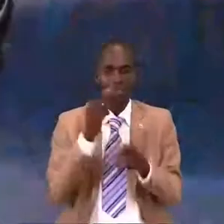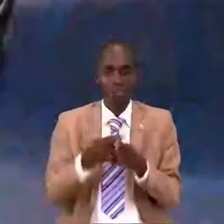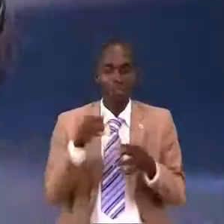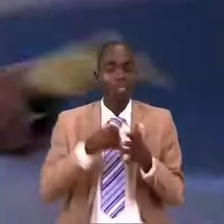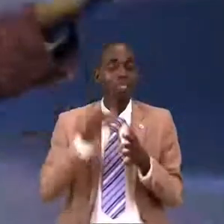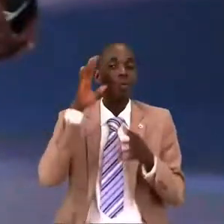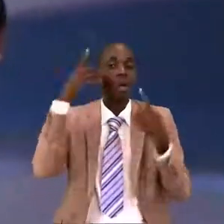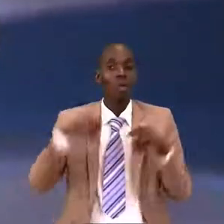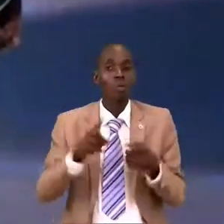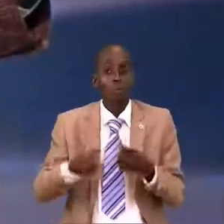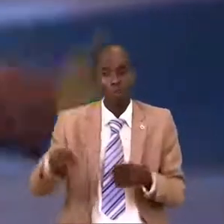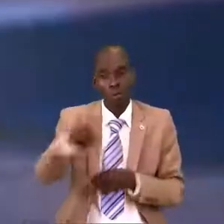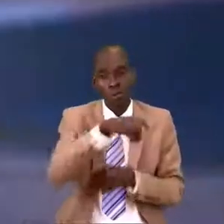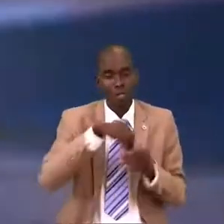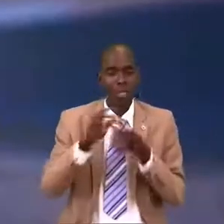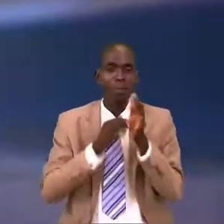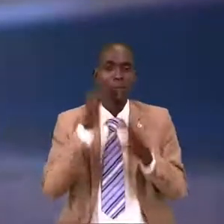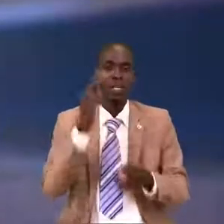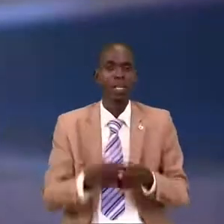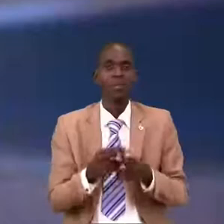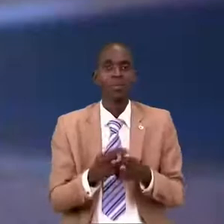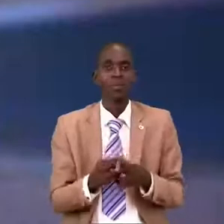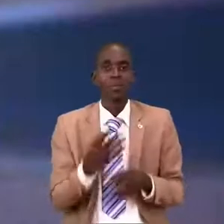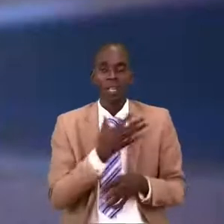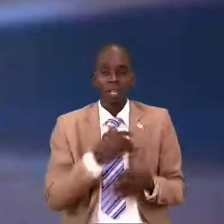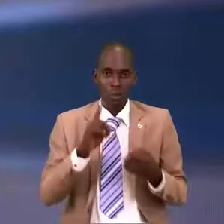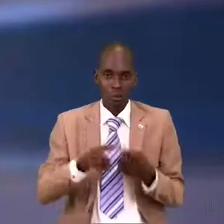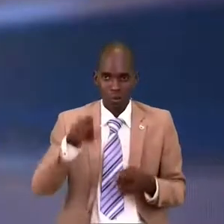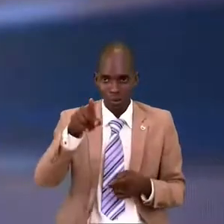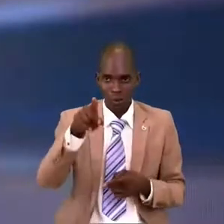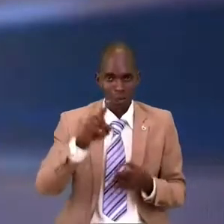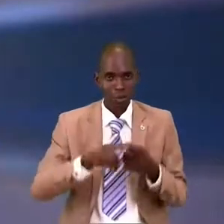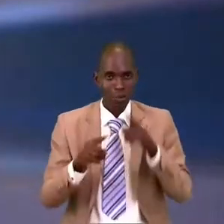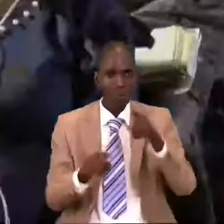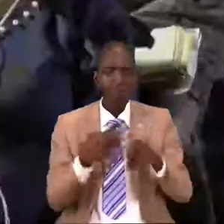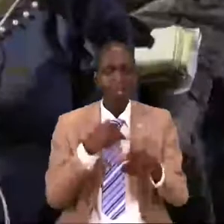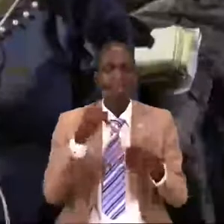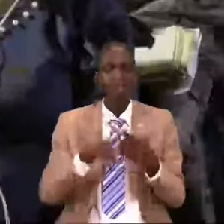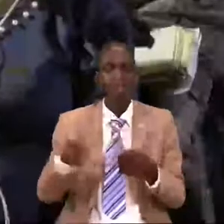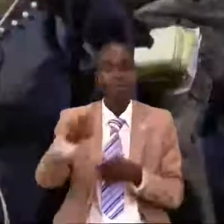Cette miséricorde de Dieu va opérer dans chaque vie ce soir au